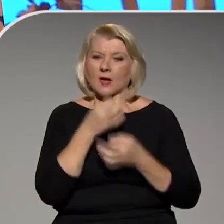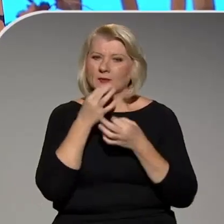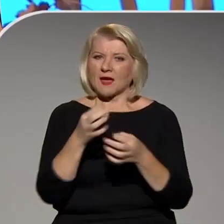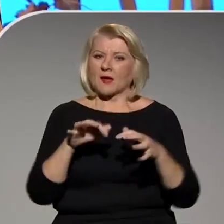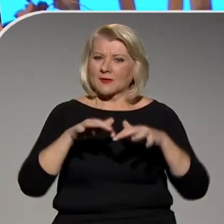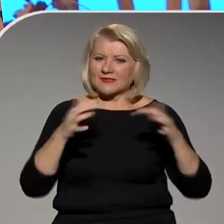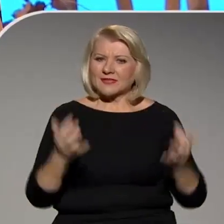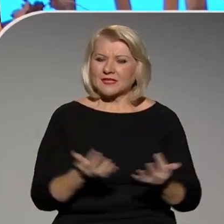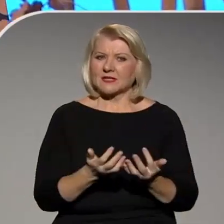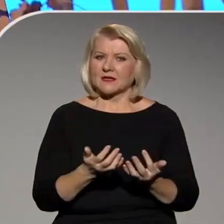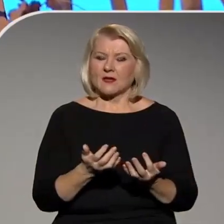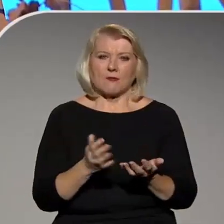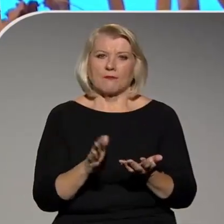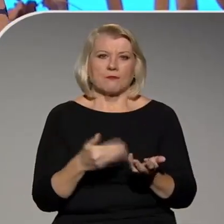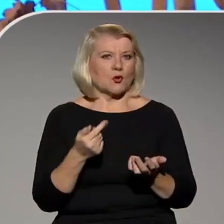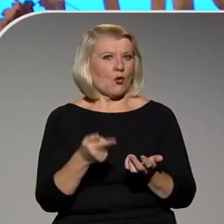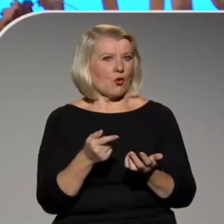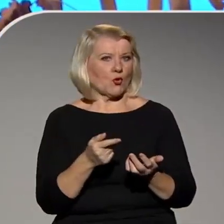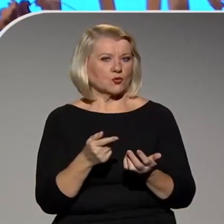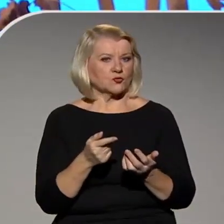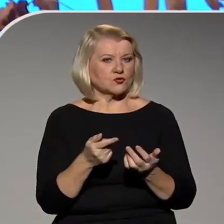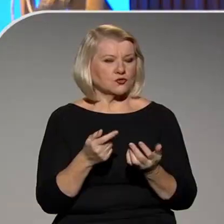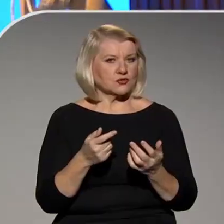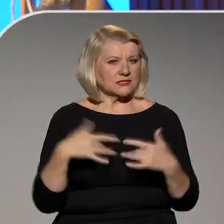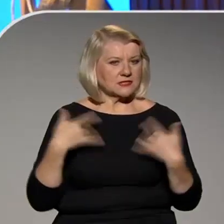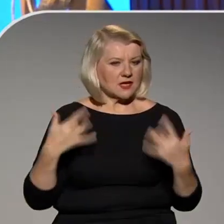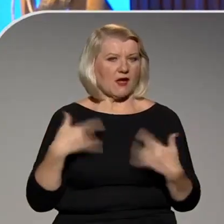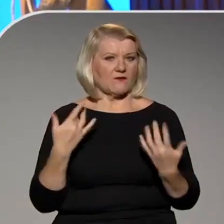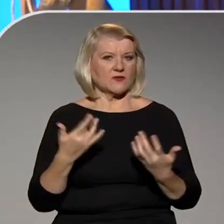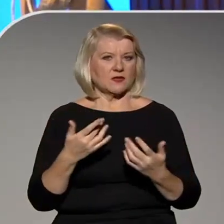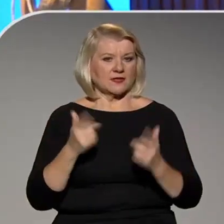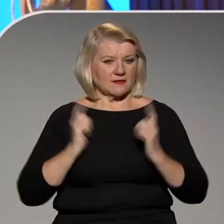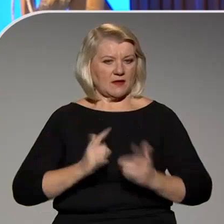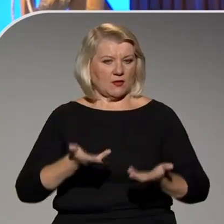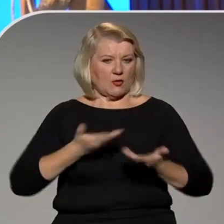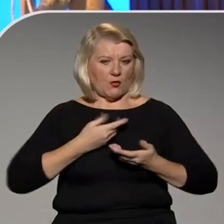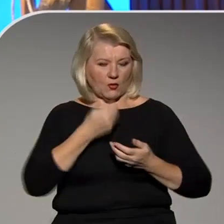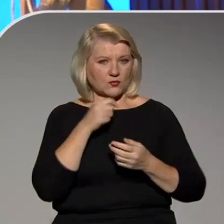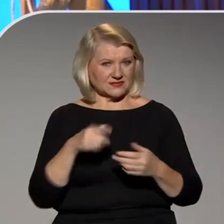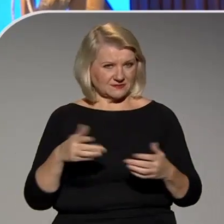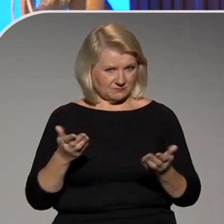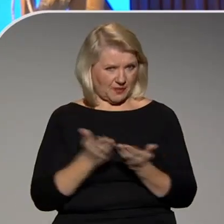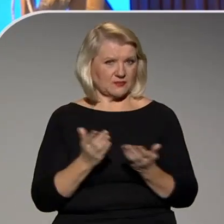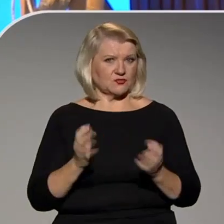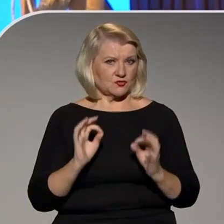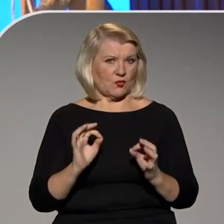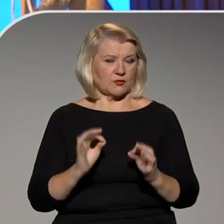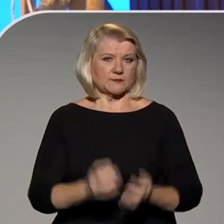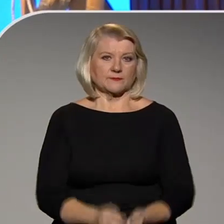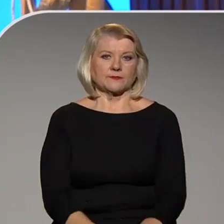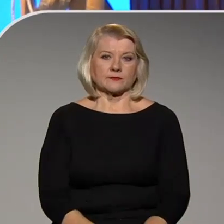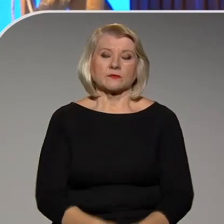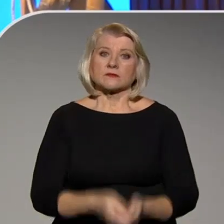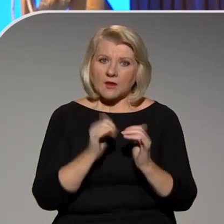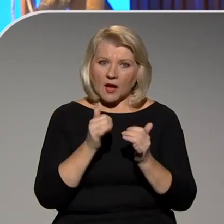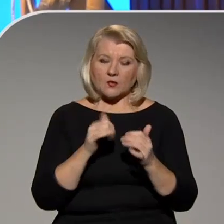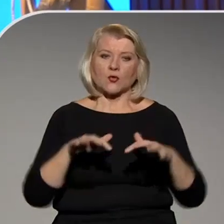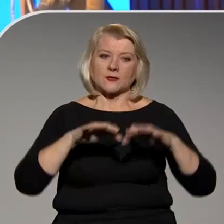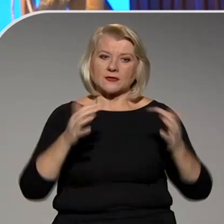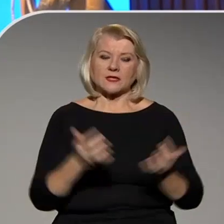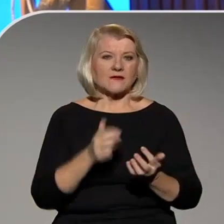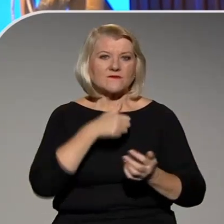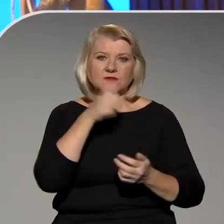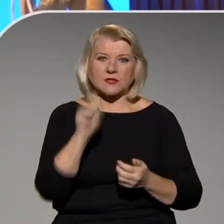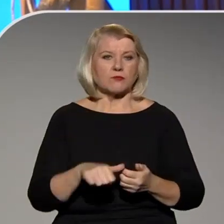Opravdu je pro nás tak dobrá pro naše trávení a zažívání? Rozhodně. Dýně je skvělá, protože